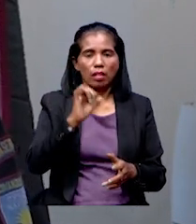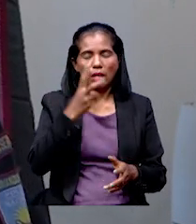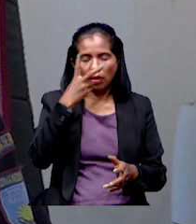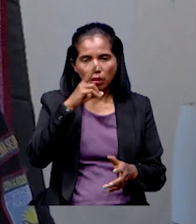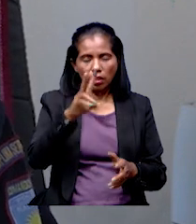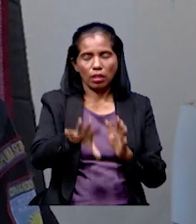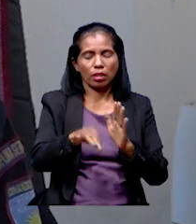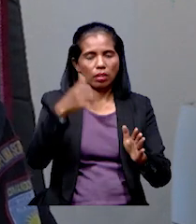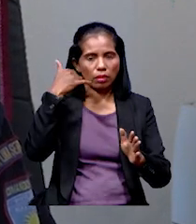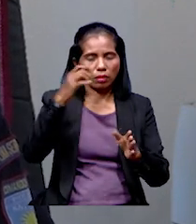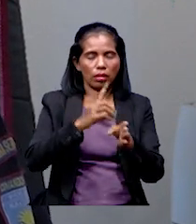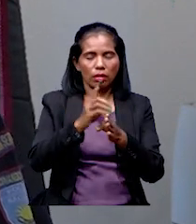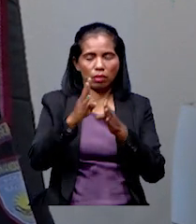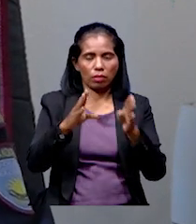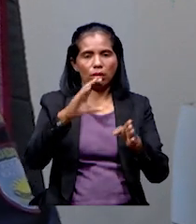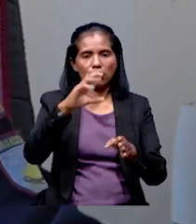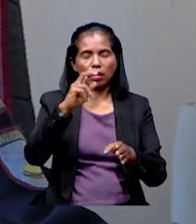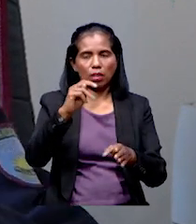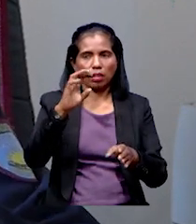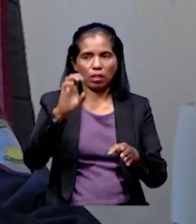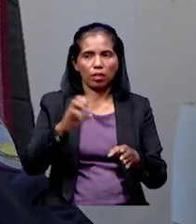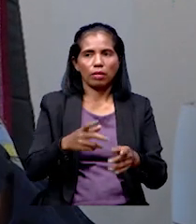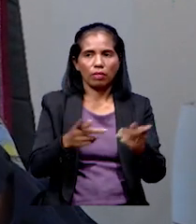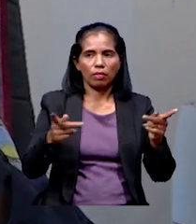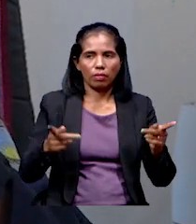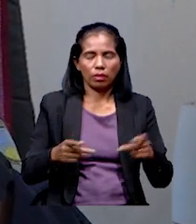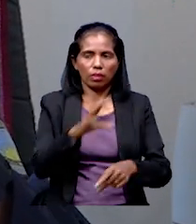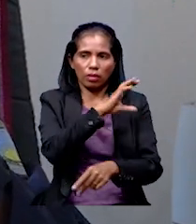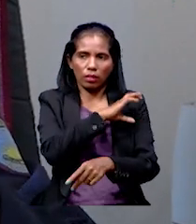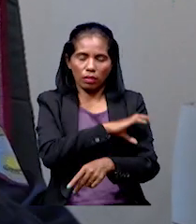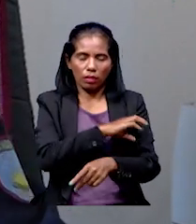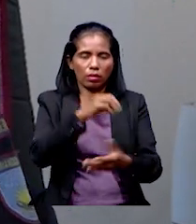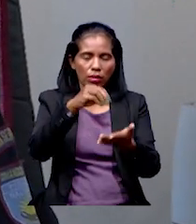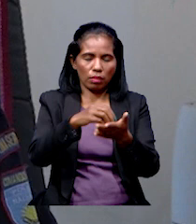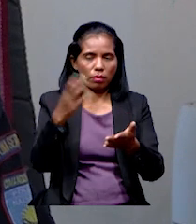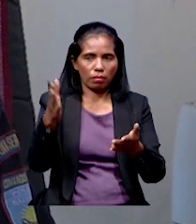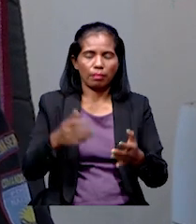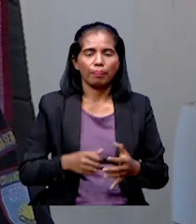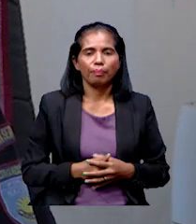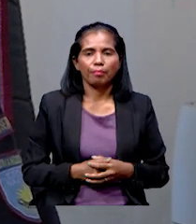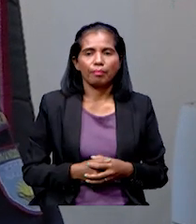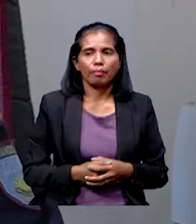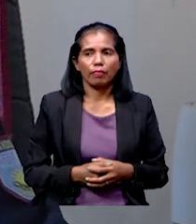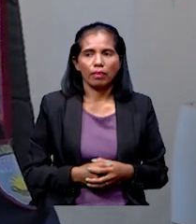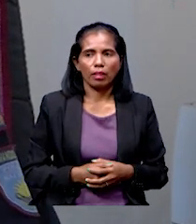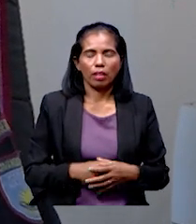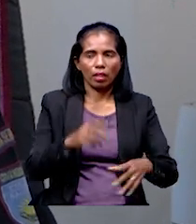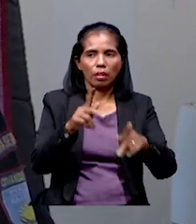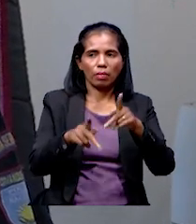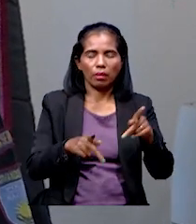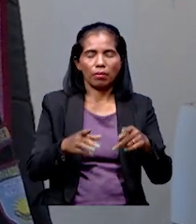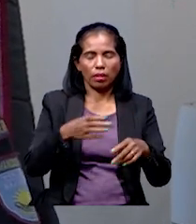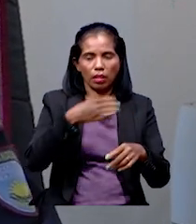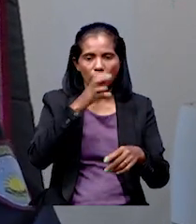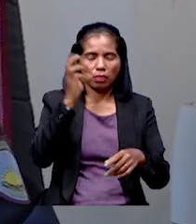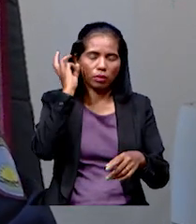khusus diri tuh sini atau hawa bakar tanpa ini sentro vatsan. Itu nih siguran sih ini kolokan ba. Nah itu, baik. Komo emane holanu toran, ba